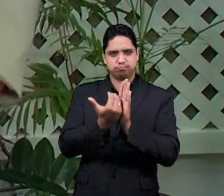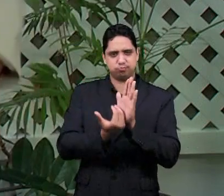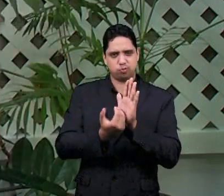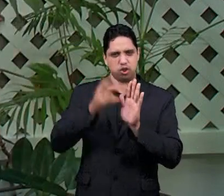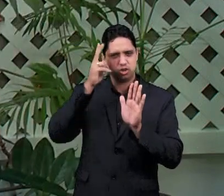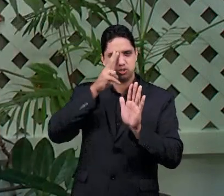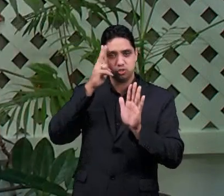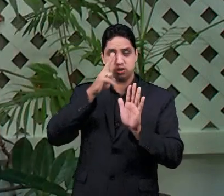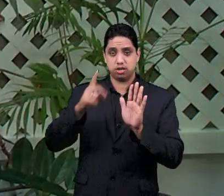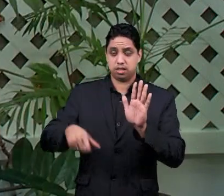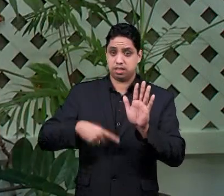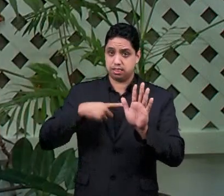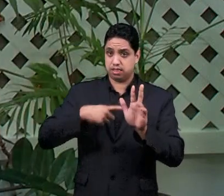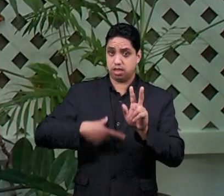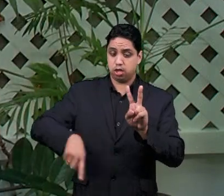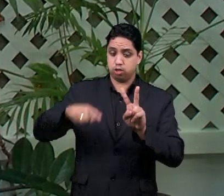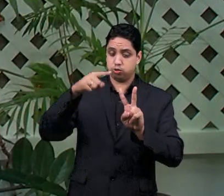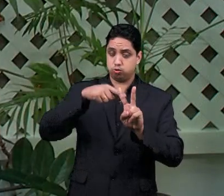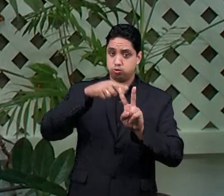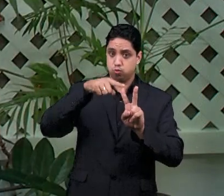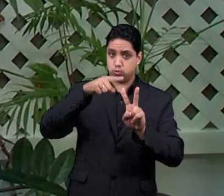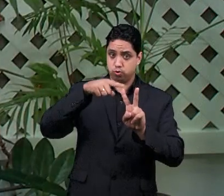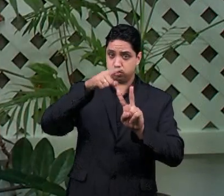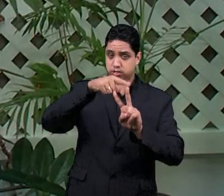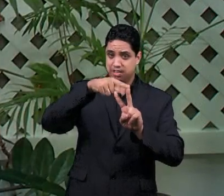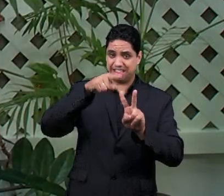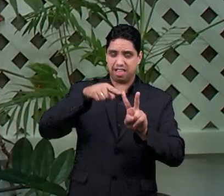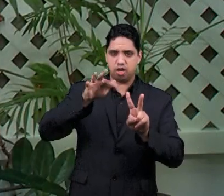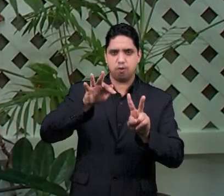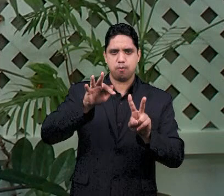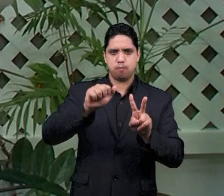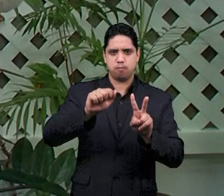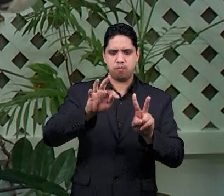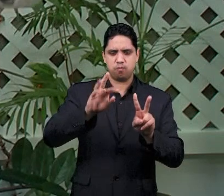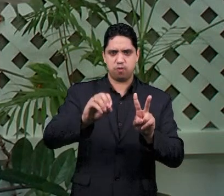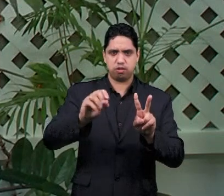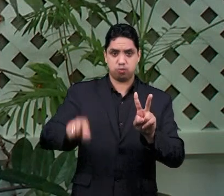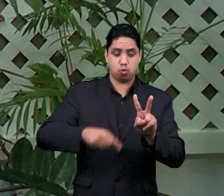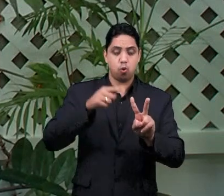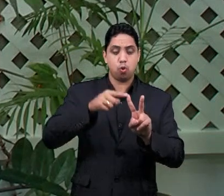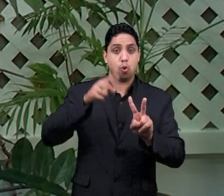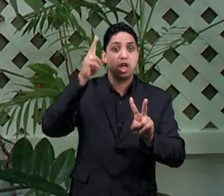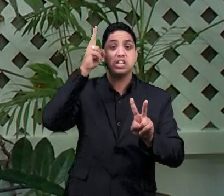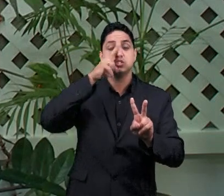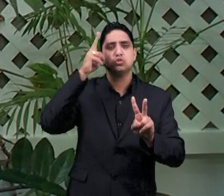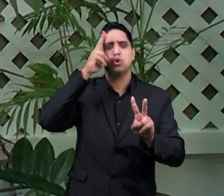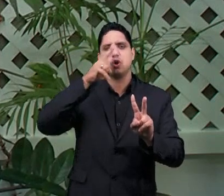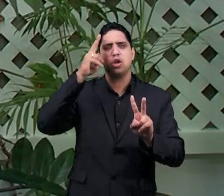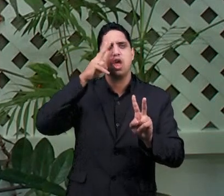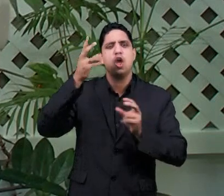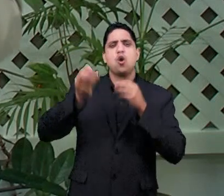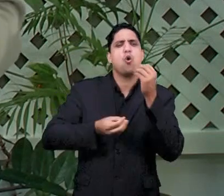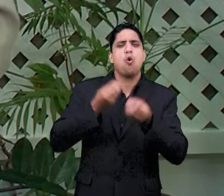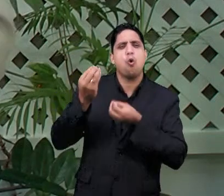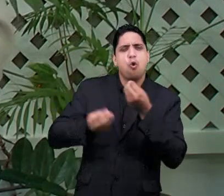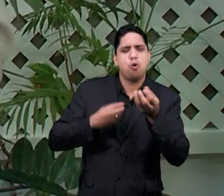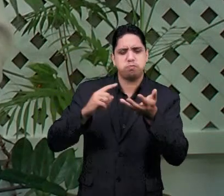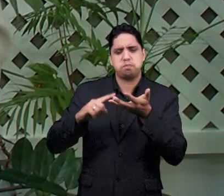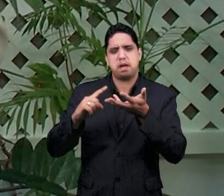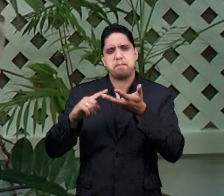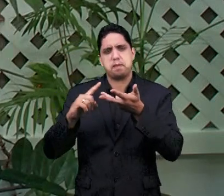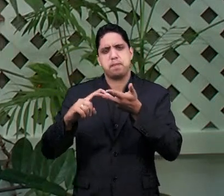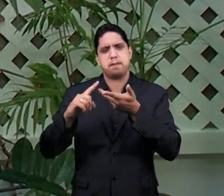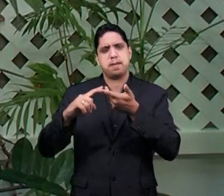Nous allons voir deux choses. D'abord, le fait, toujours, il y a deux faits, l'historique et le